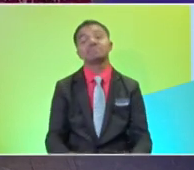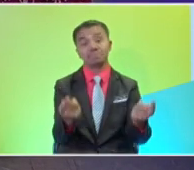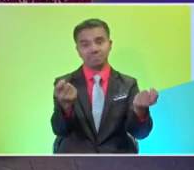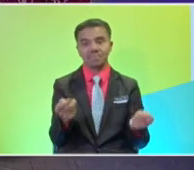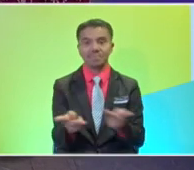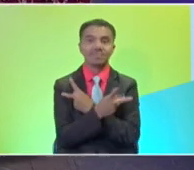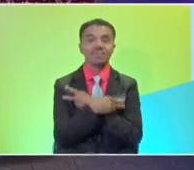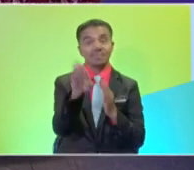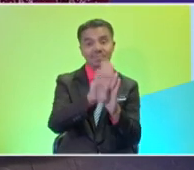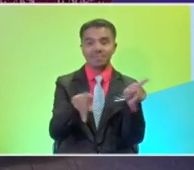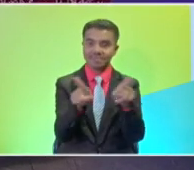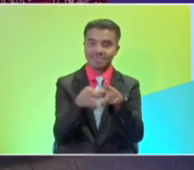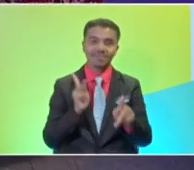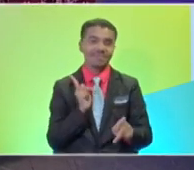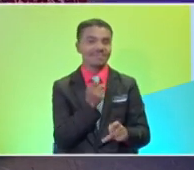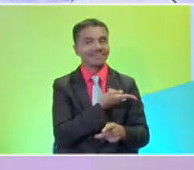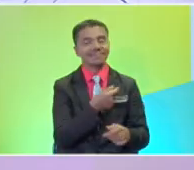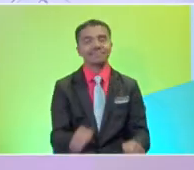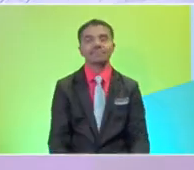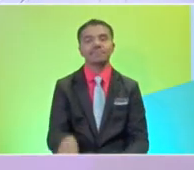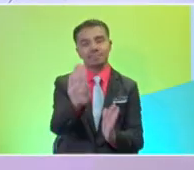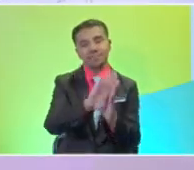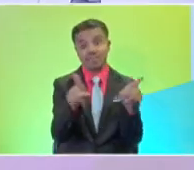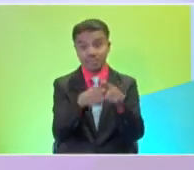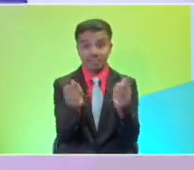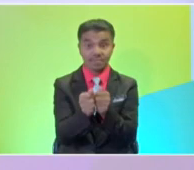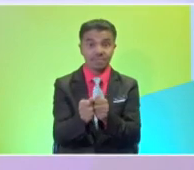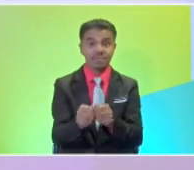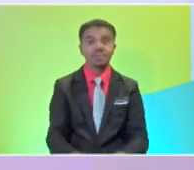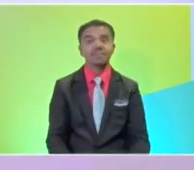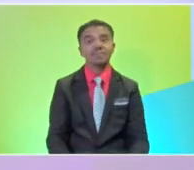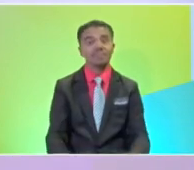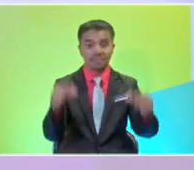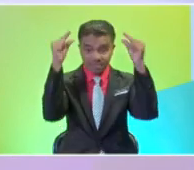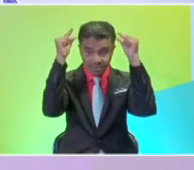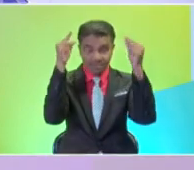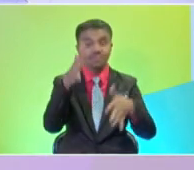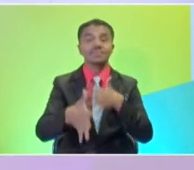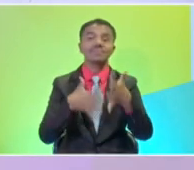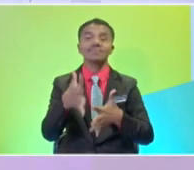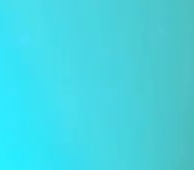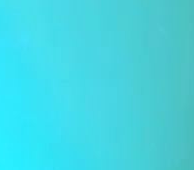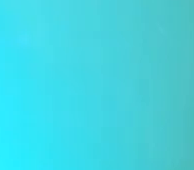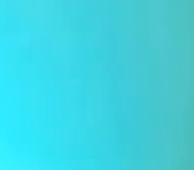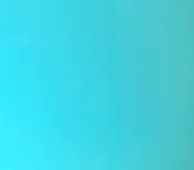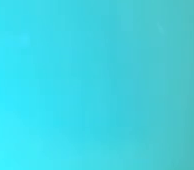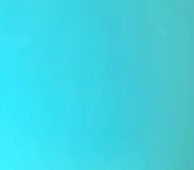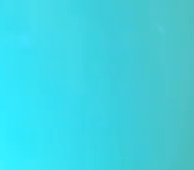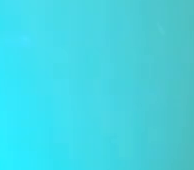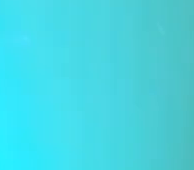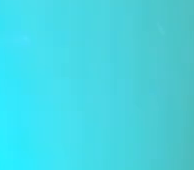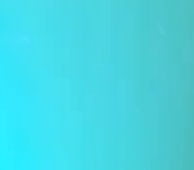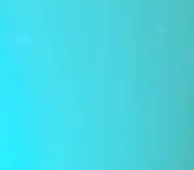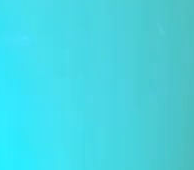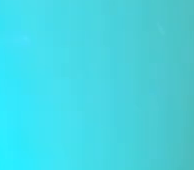hari ini baik dan bersama dengan kita Pada hari ini juga adalah juruahasa isyarat iaitu Cikgu Wan Nor Adli Tengah